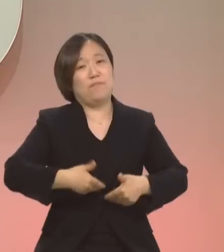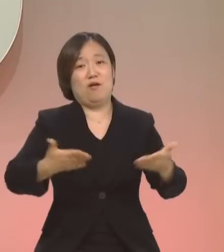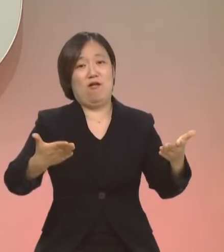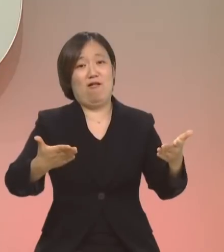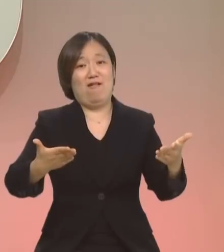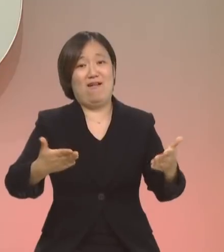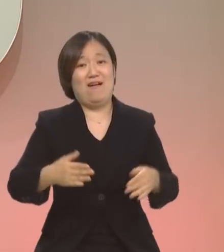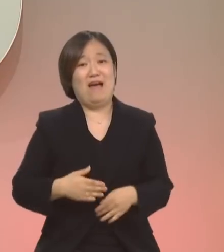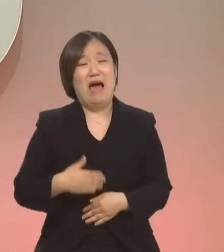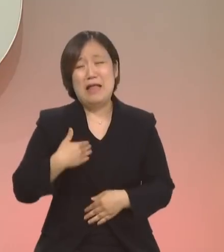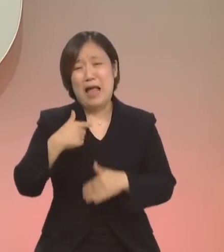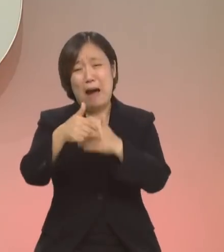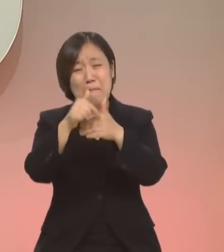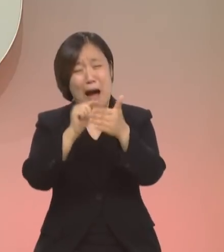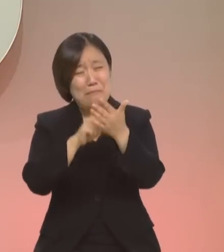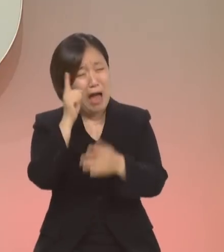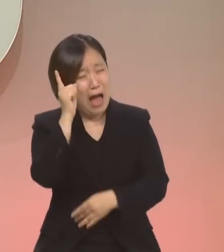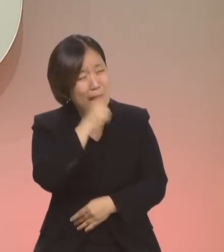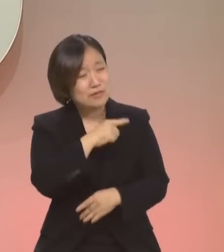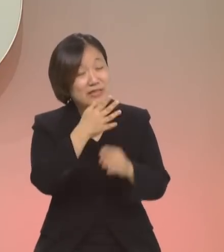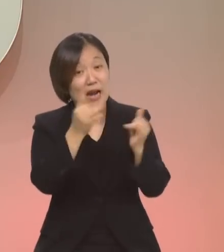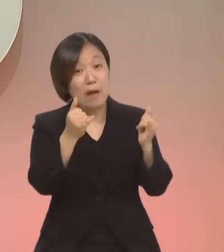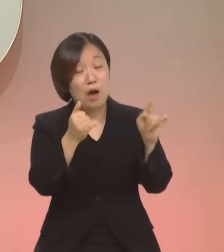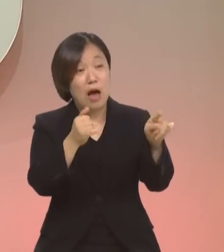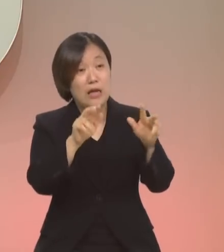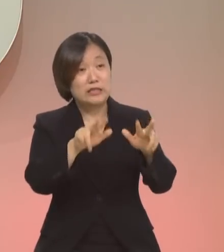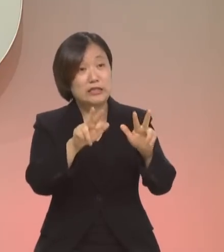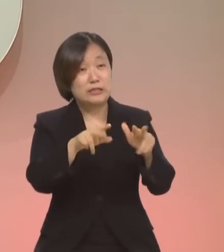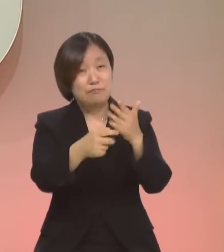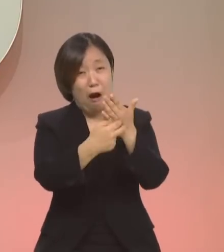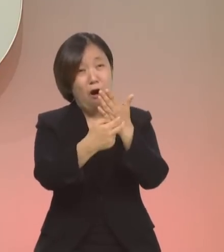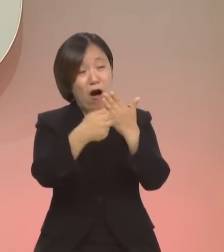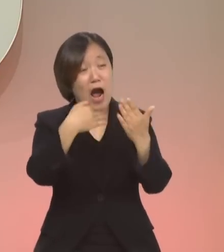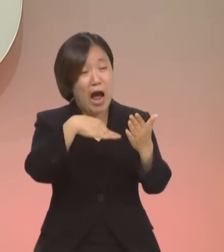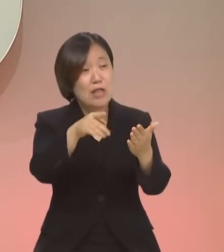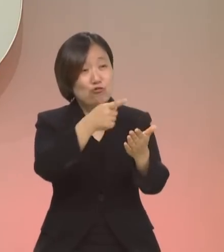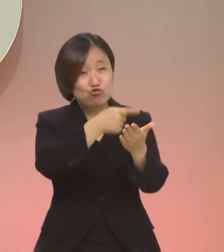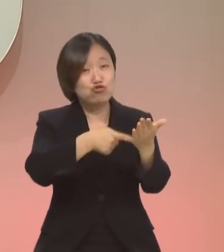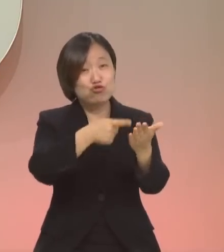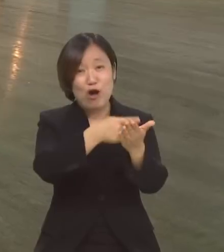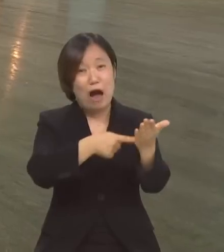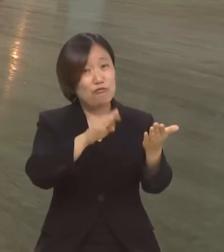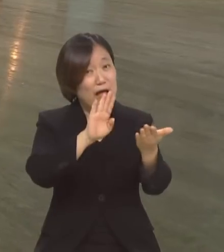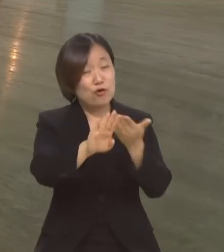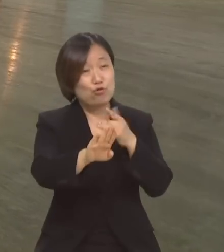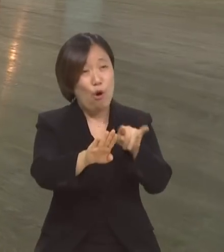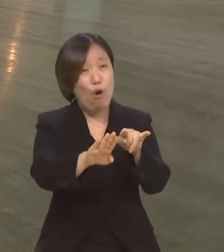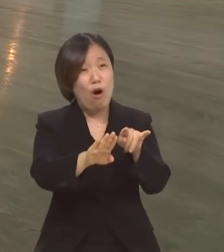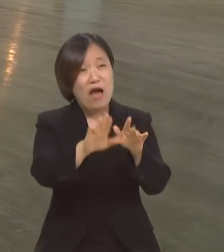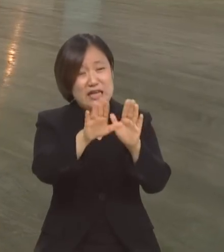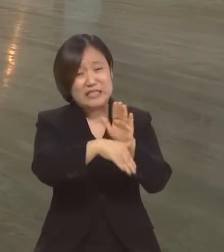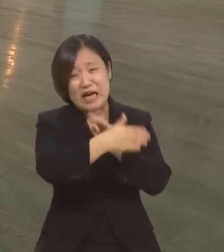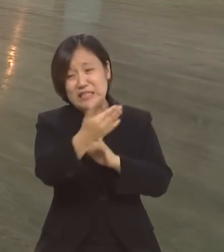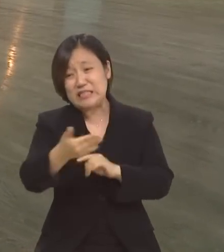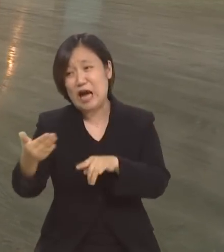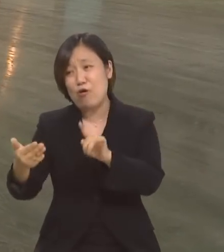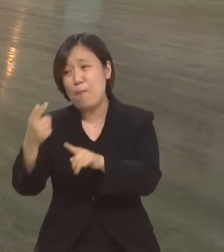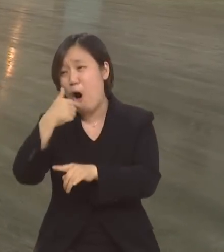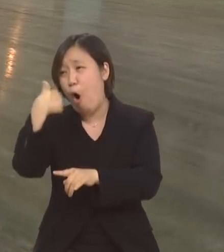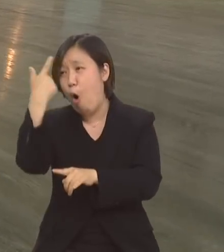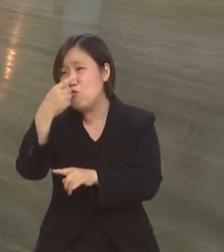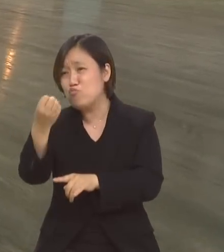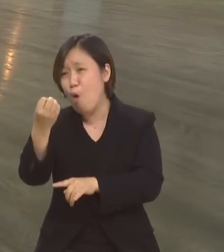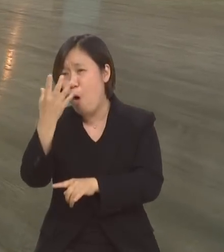마음을 잘 못쓰는 사람들은 당장 얼굴을 바꾸고 고쳐도 시간이 지나면 고친 얼굴도 또 점점 안